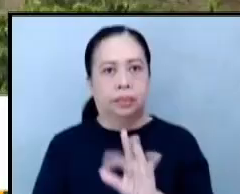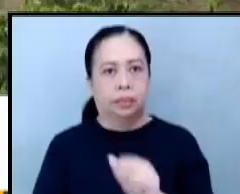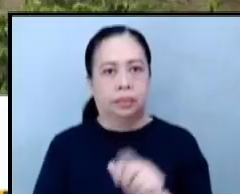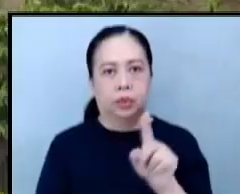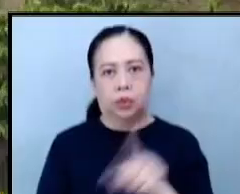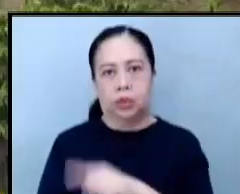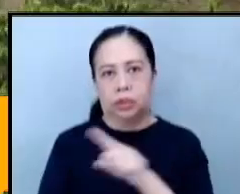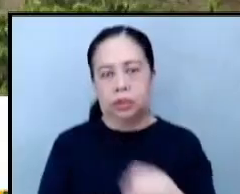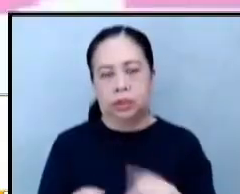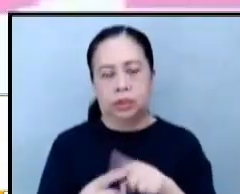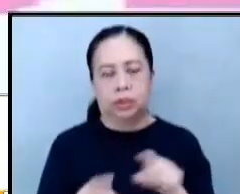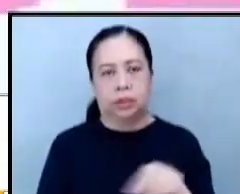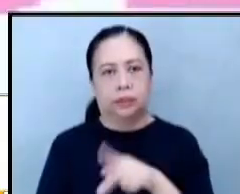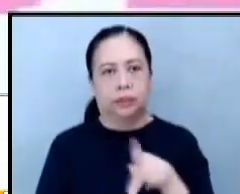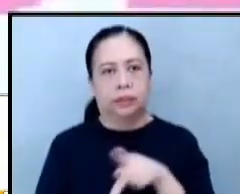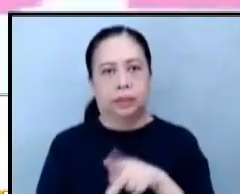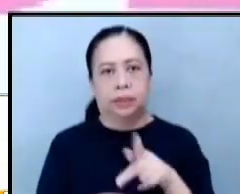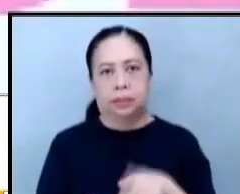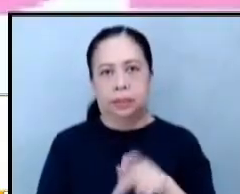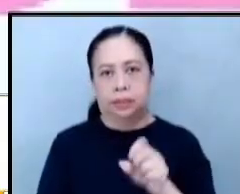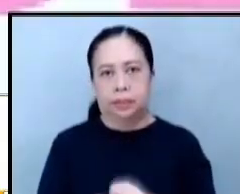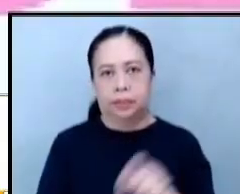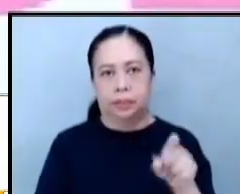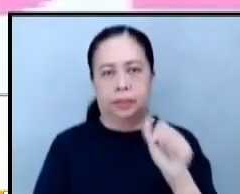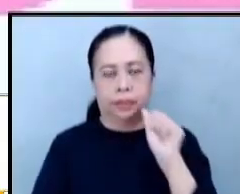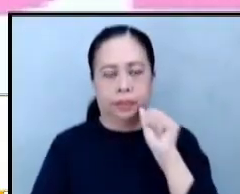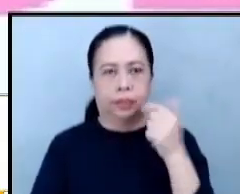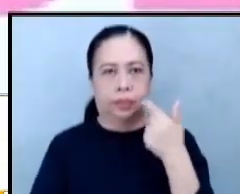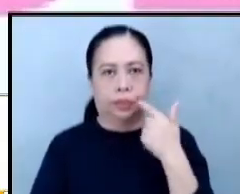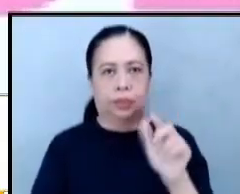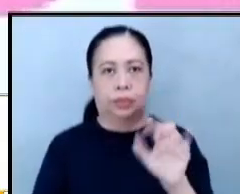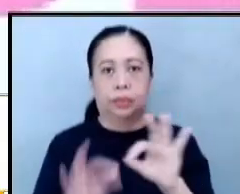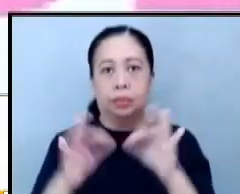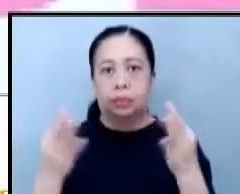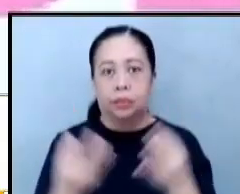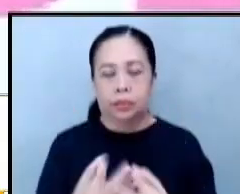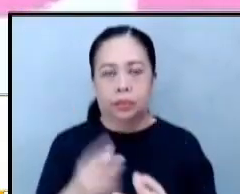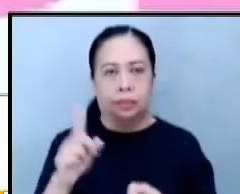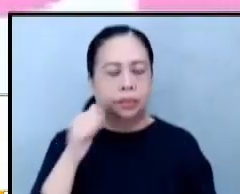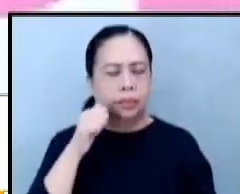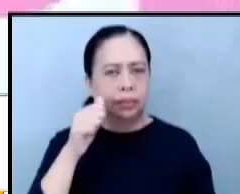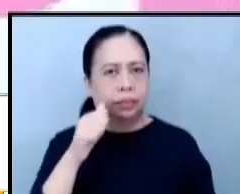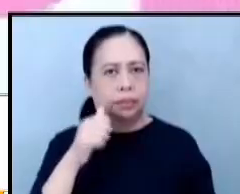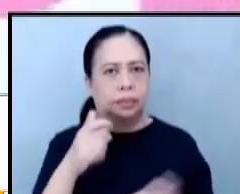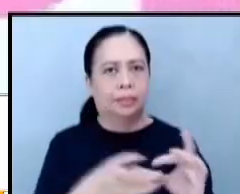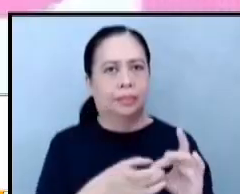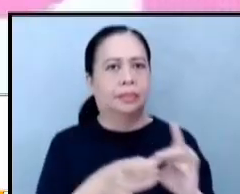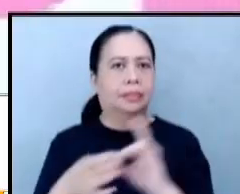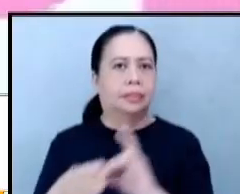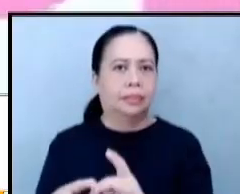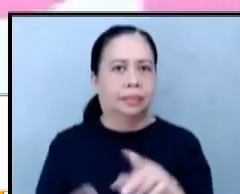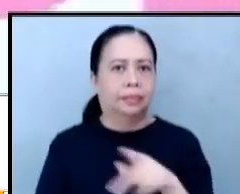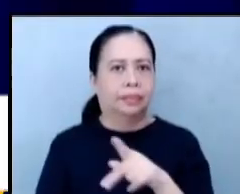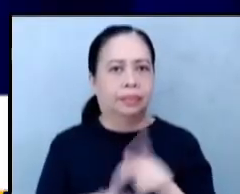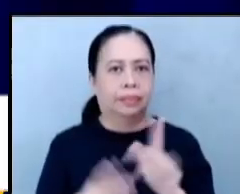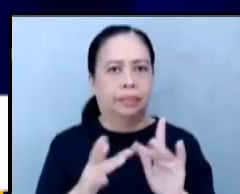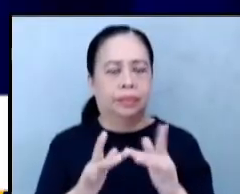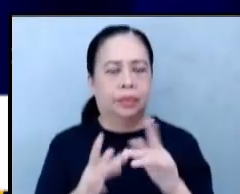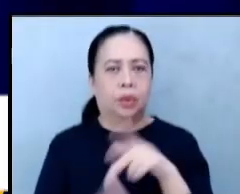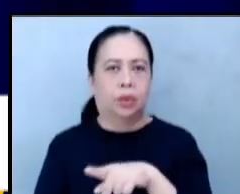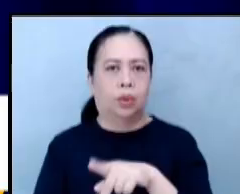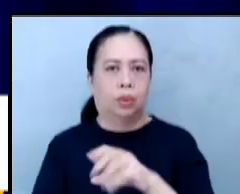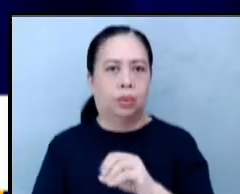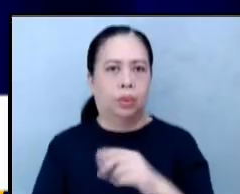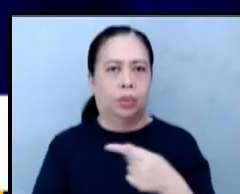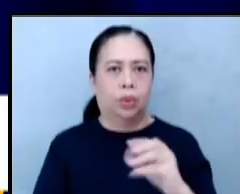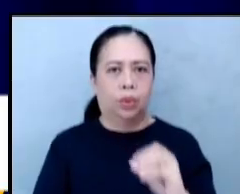Philippine passports ni Alice Guo, ng kanyang pamilya at isang babae na nauugnay sa Philippine Online Gaming Operator o POGO. Base sa